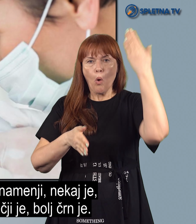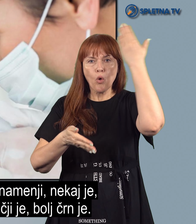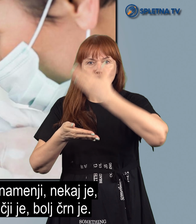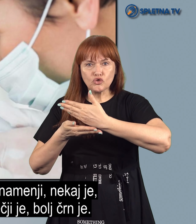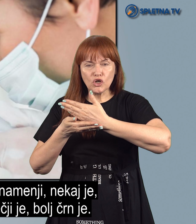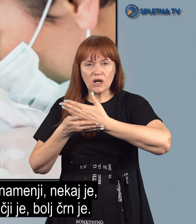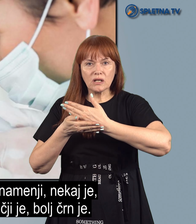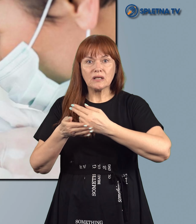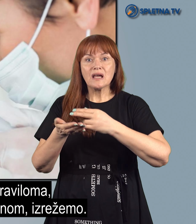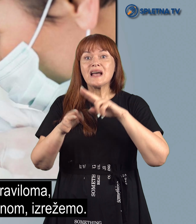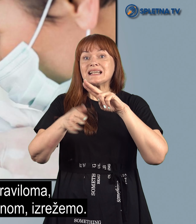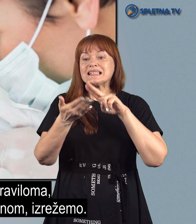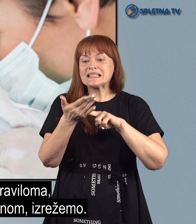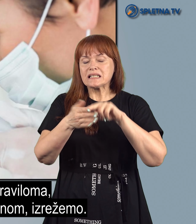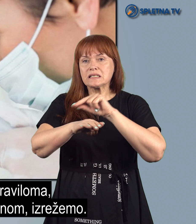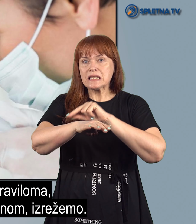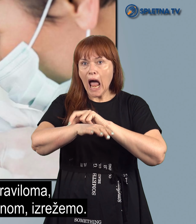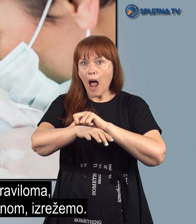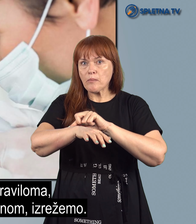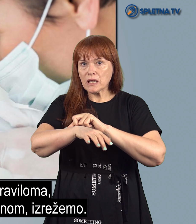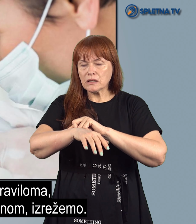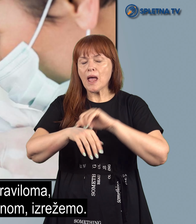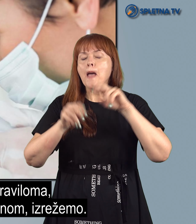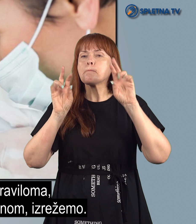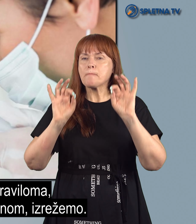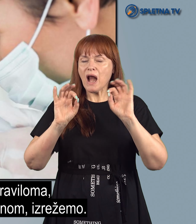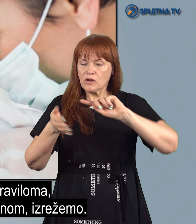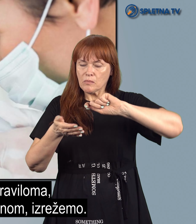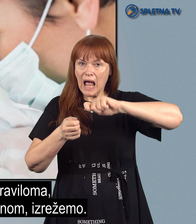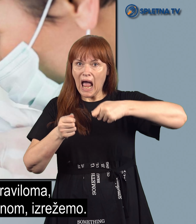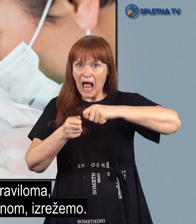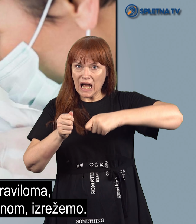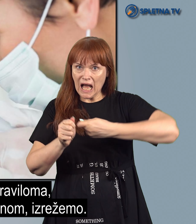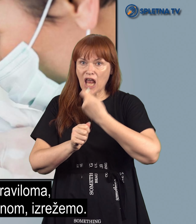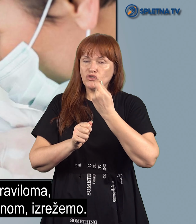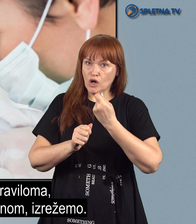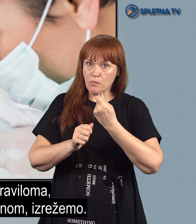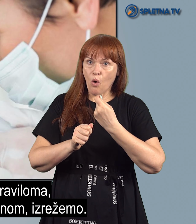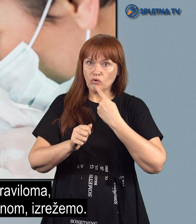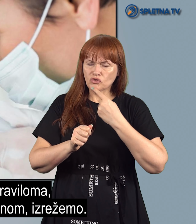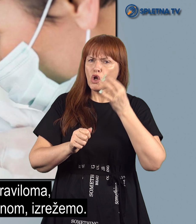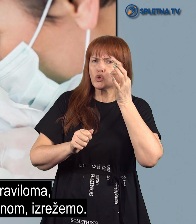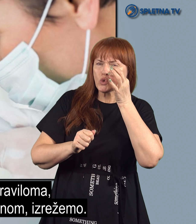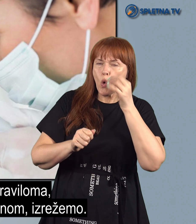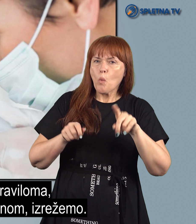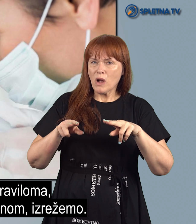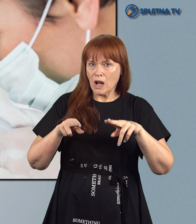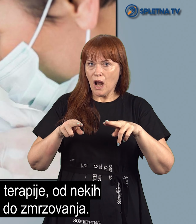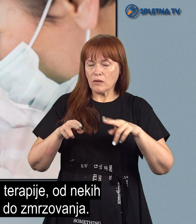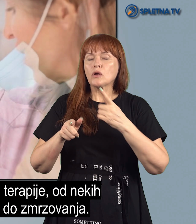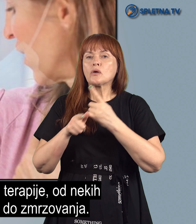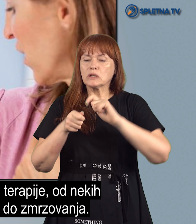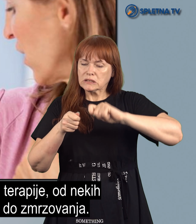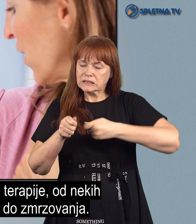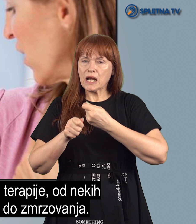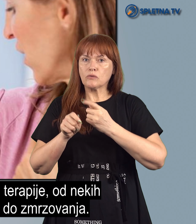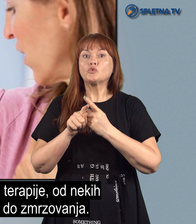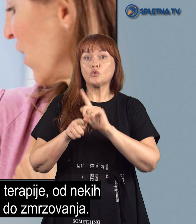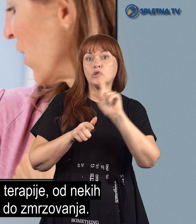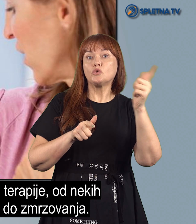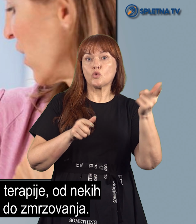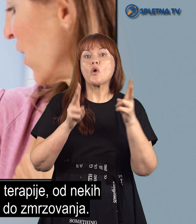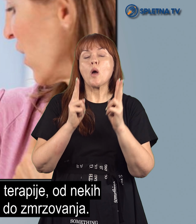črn je. Znamenje praviloma izrežemo. Če je sum na melanom, ga izrežemo. Tam so tudi druge